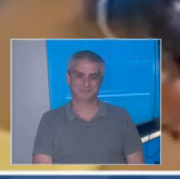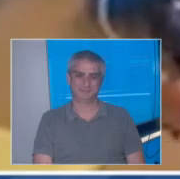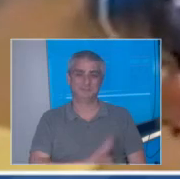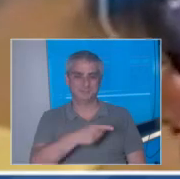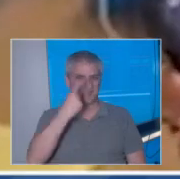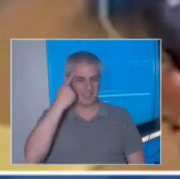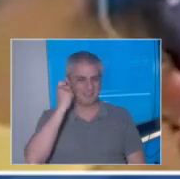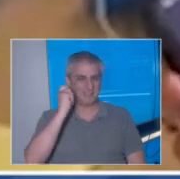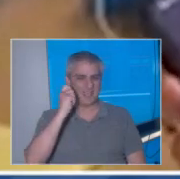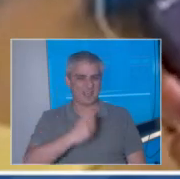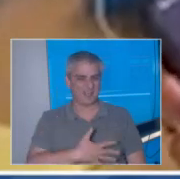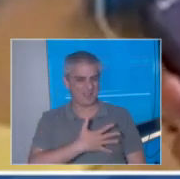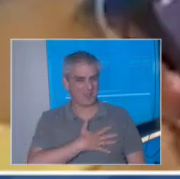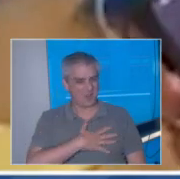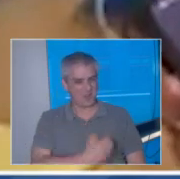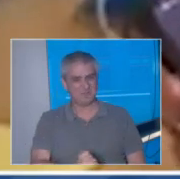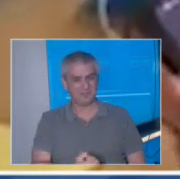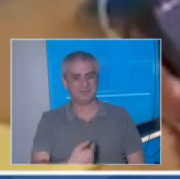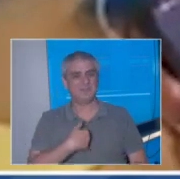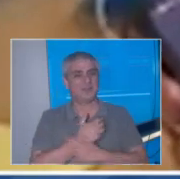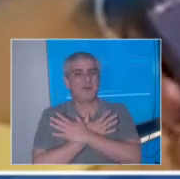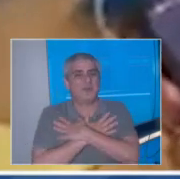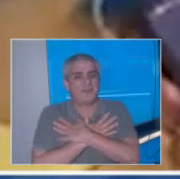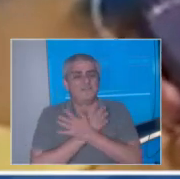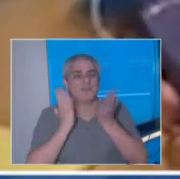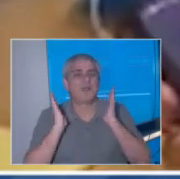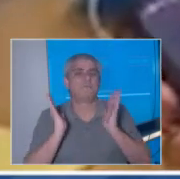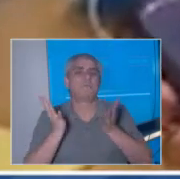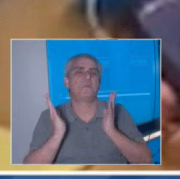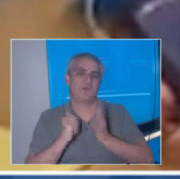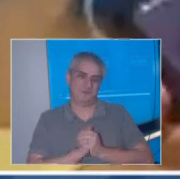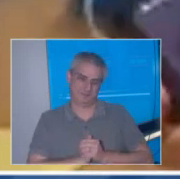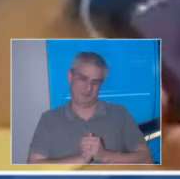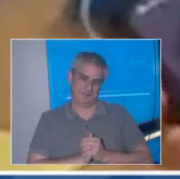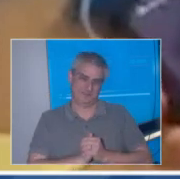יש לך שכל ואומץ, ואני מאוד אוהבת אותך.